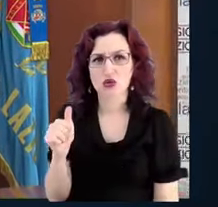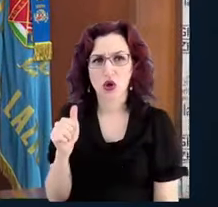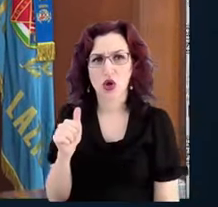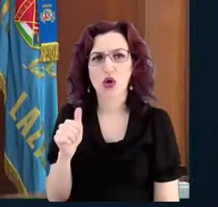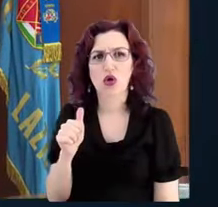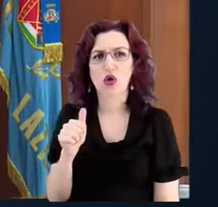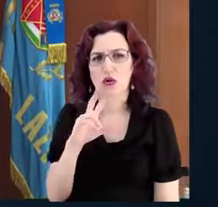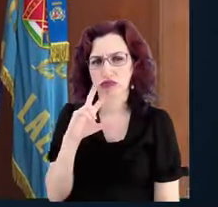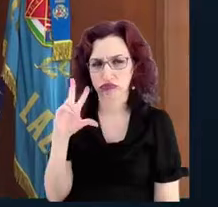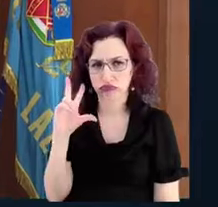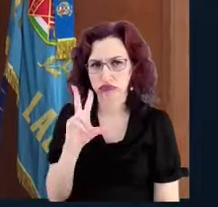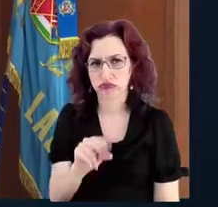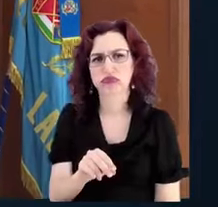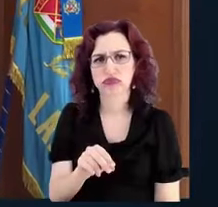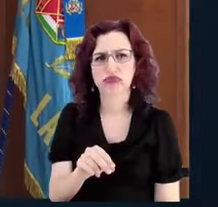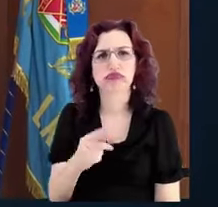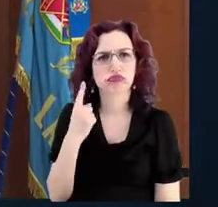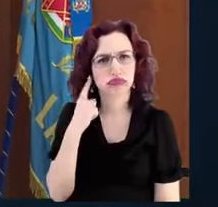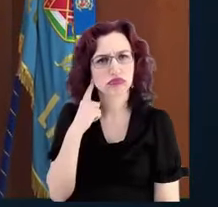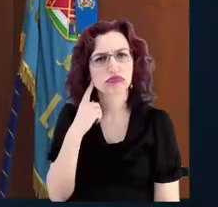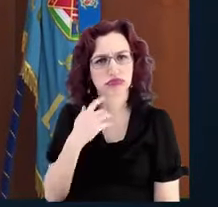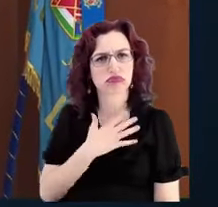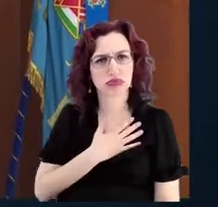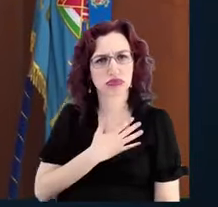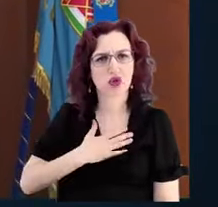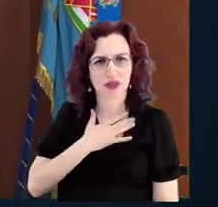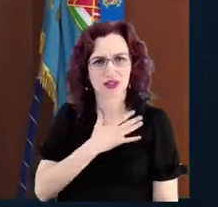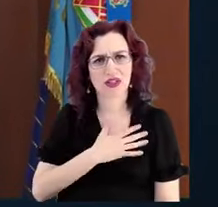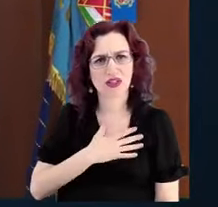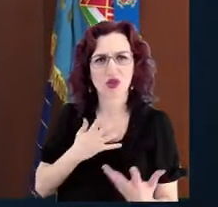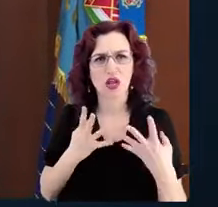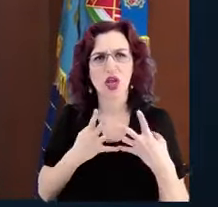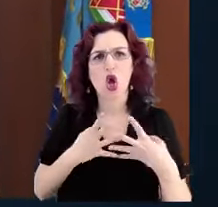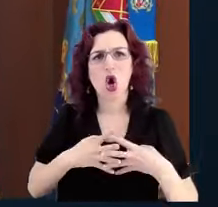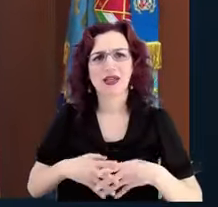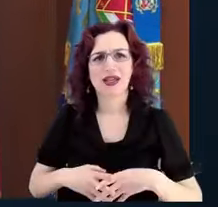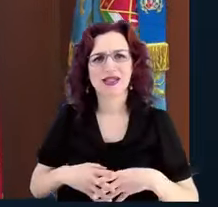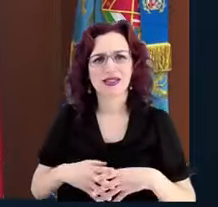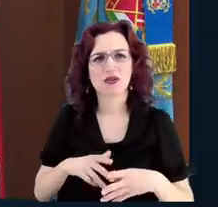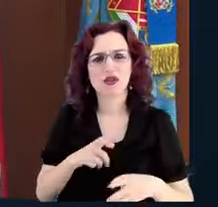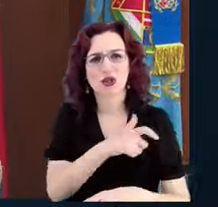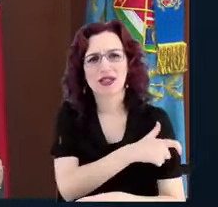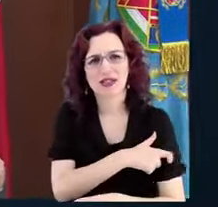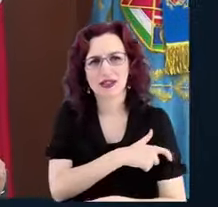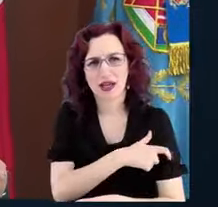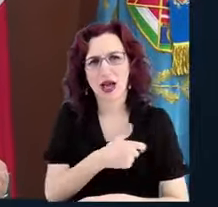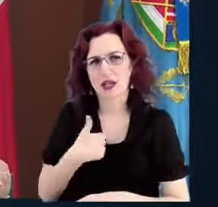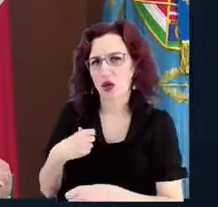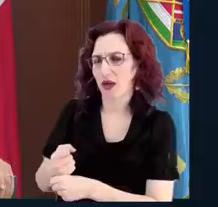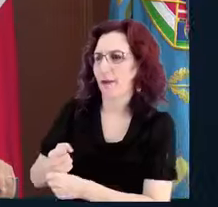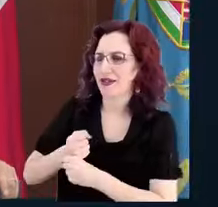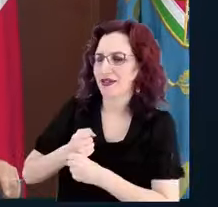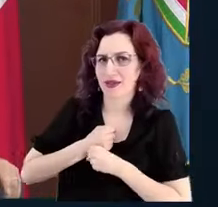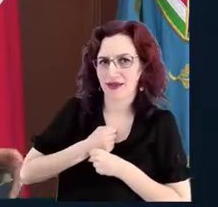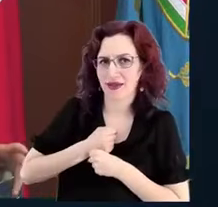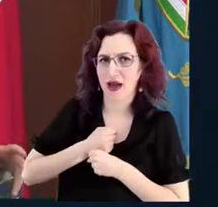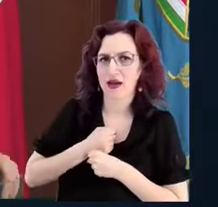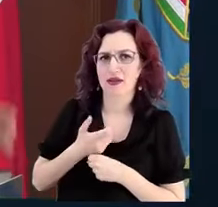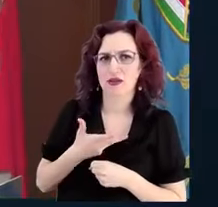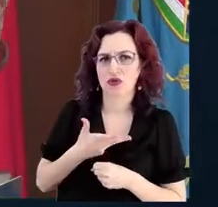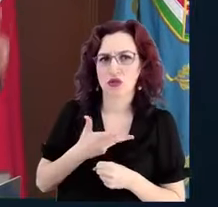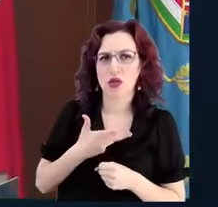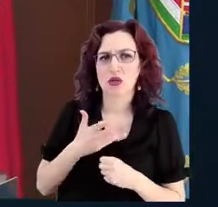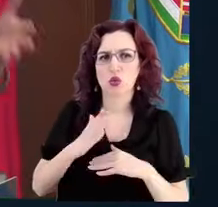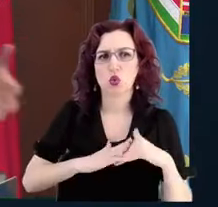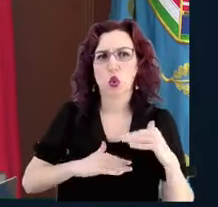grande soddisfazione delle organizzazioni sindacali io lo faccio in rappresentanza di strutture regionali ma sono presenti in sala veri protagonisti in qualche